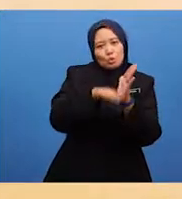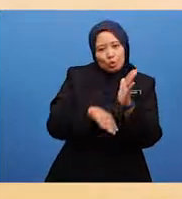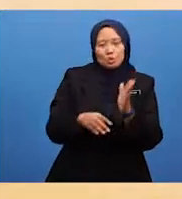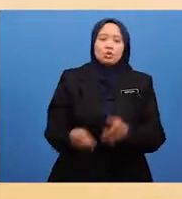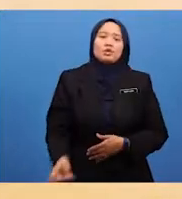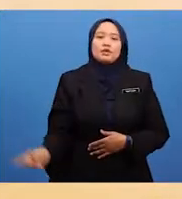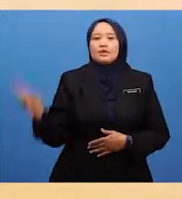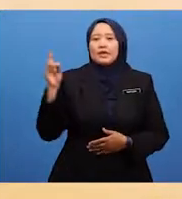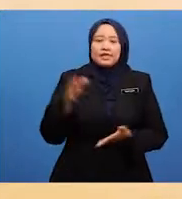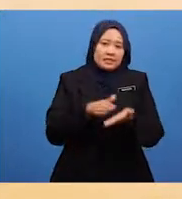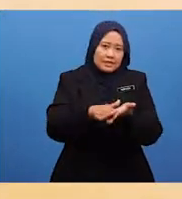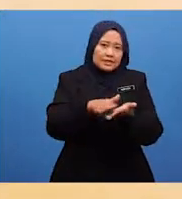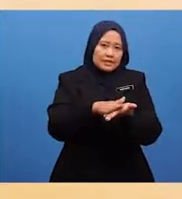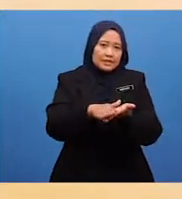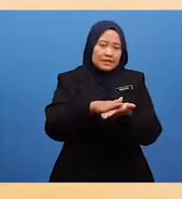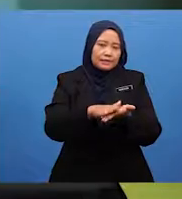geseran.